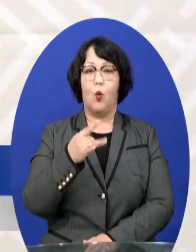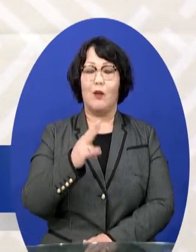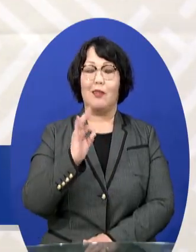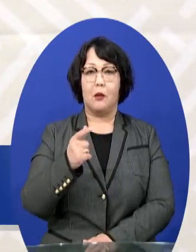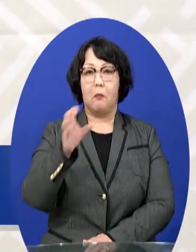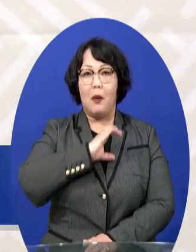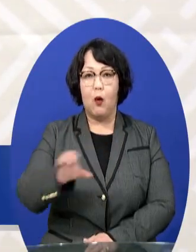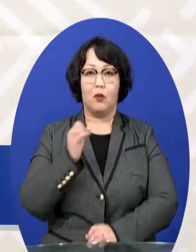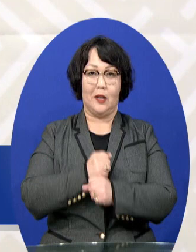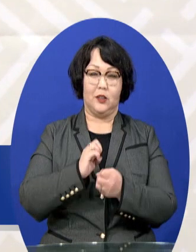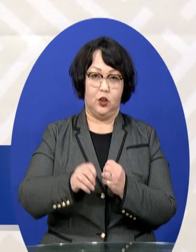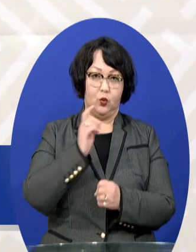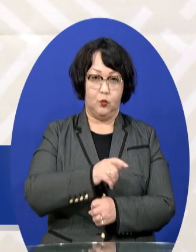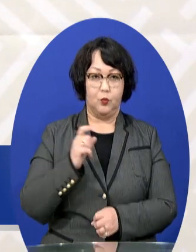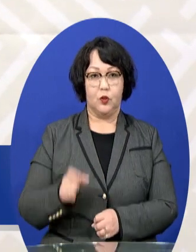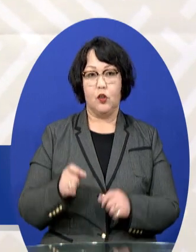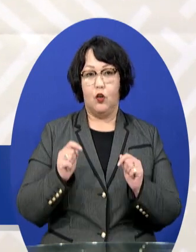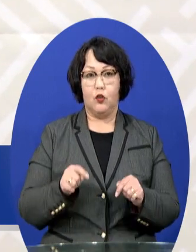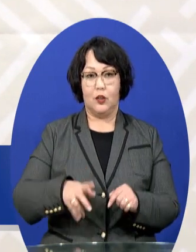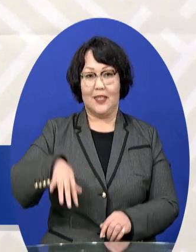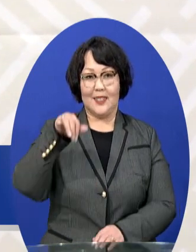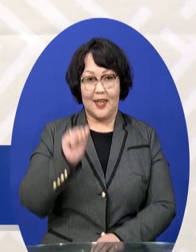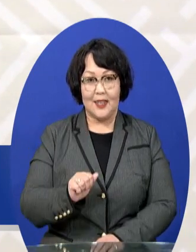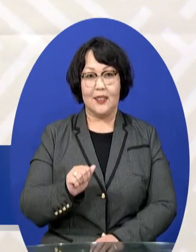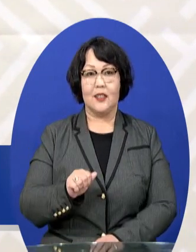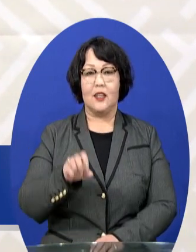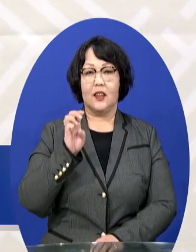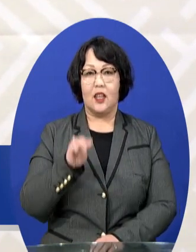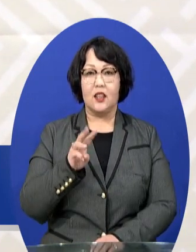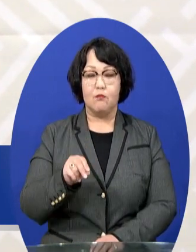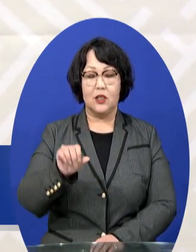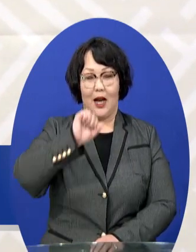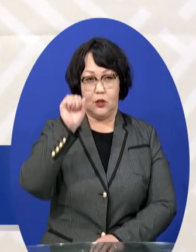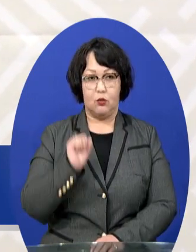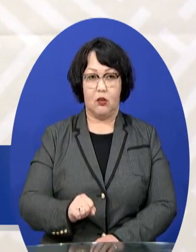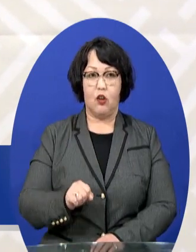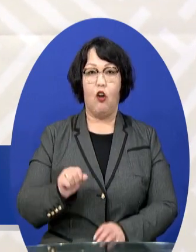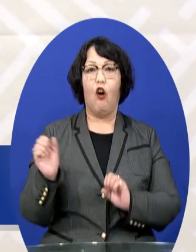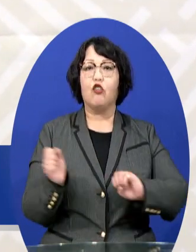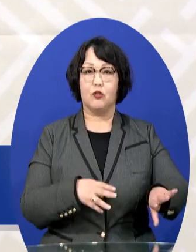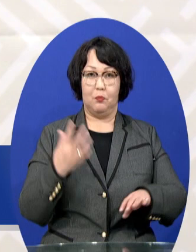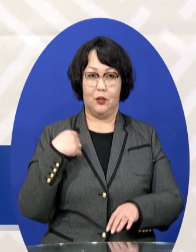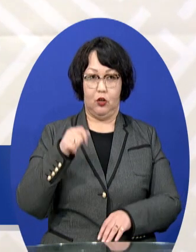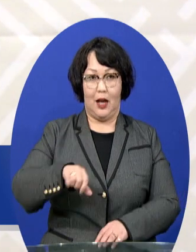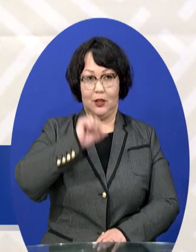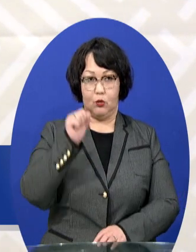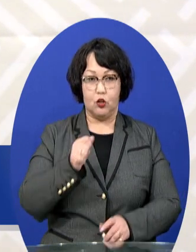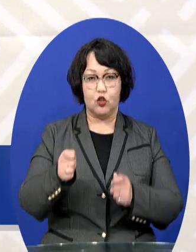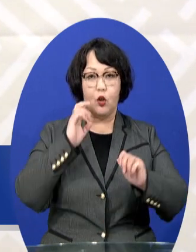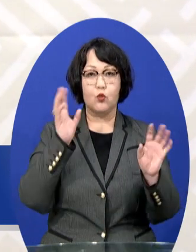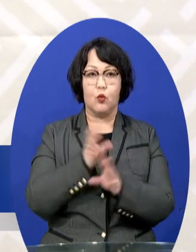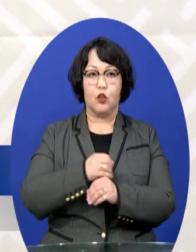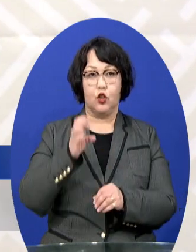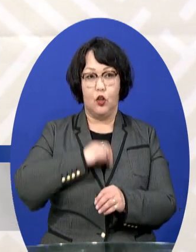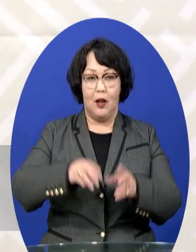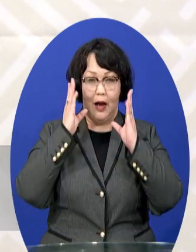ажилтан ажилбаа авчдын манай өнөөдөр цалин тэтгэмжийн асуудлууд бас нэлээд одоо өргөгдсөн байсан. Энэ асуудлуудыг бол нэ зохицуулж хөр ингээд